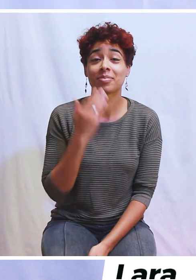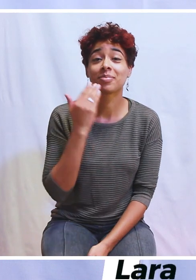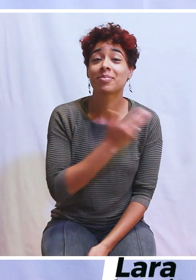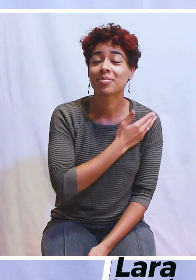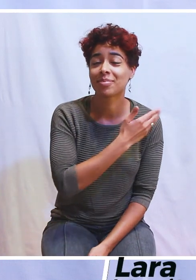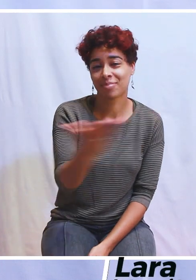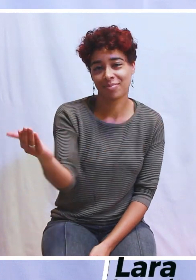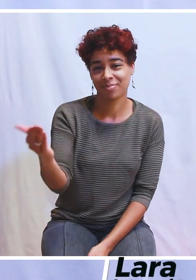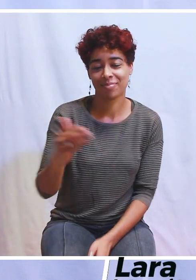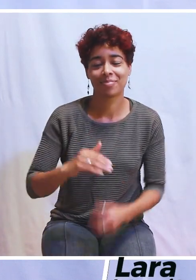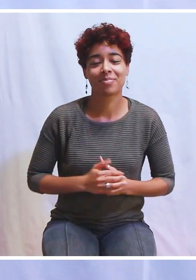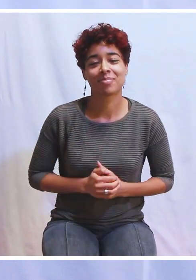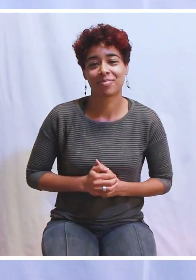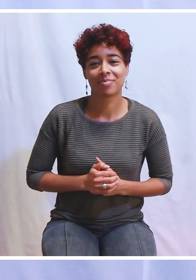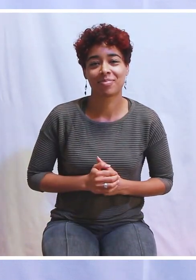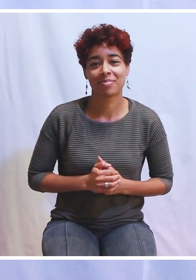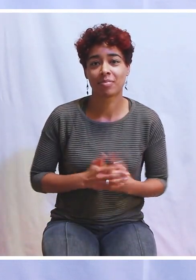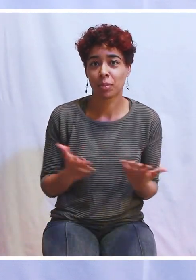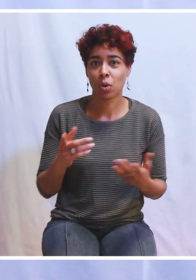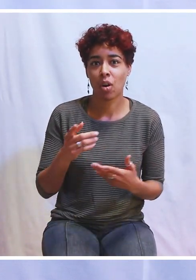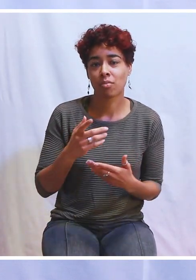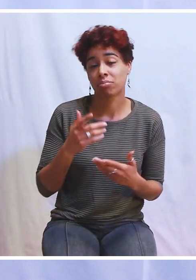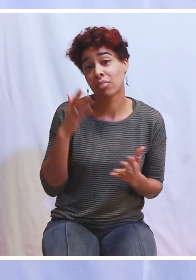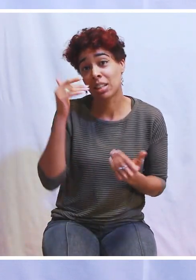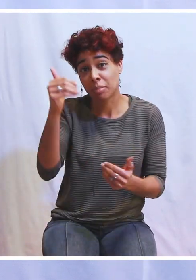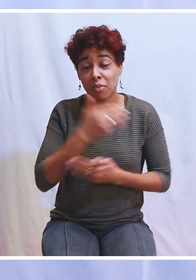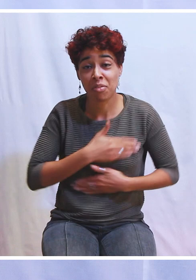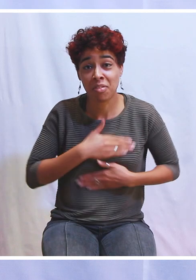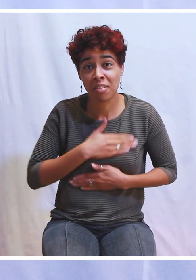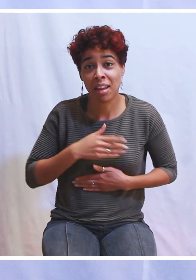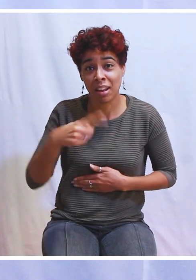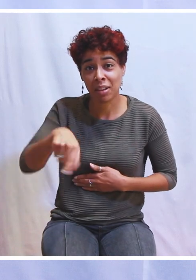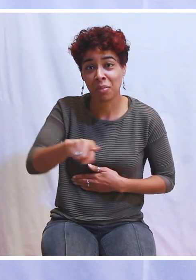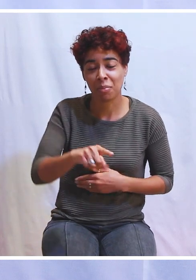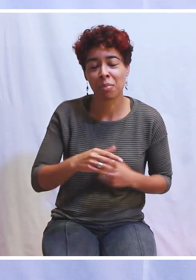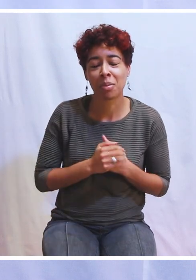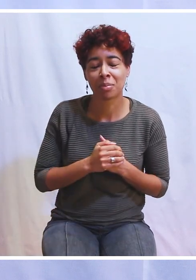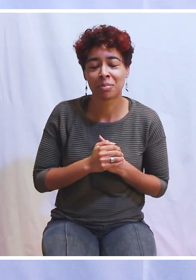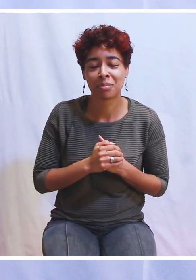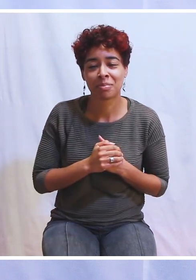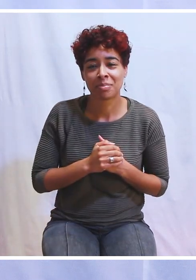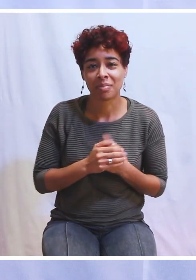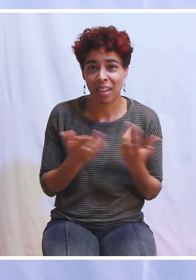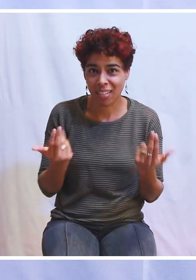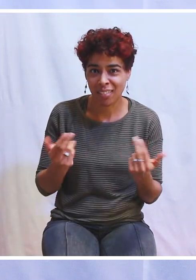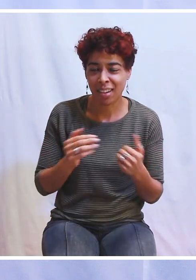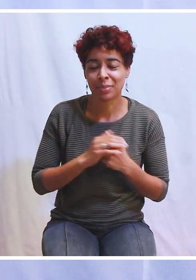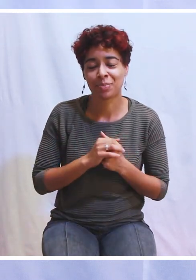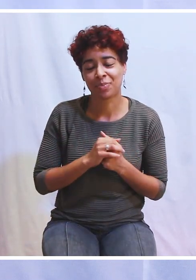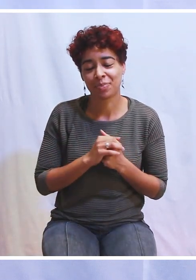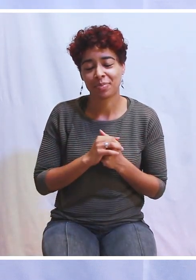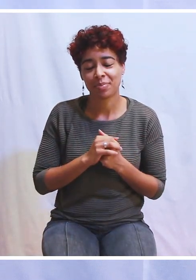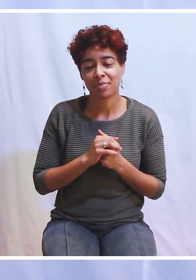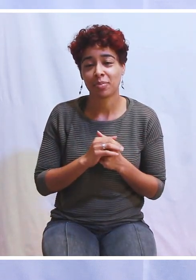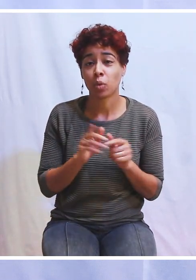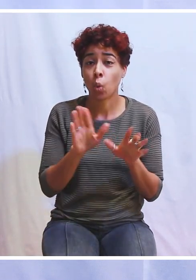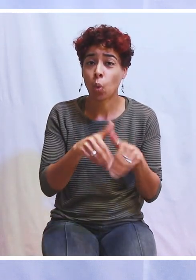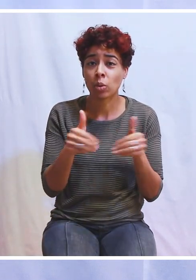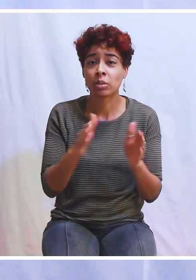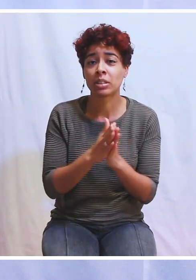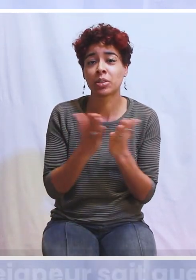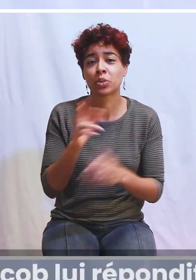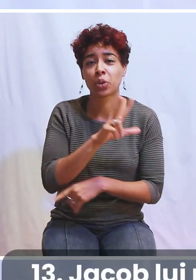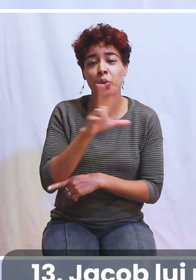Bien, bonjour à tous et à toutes. Voilà, j'espère que vous allez bien par la grâce de Dieu. On continue et on reprend notre texte d'hier, Genèse 33, verset